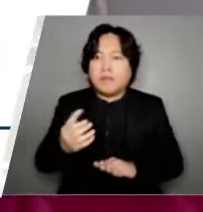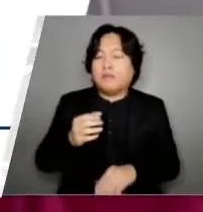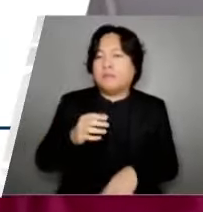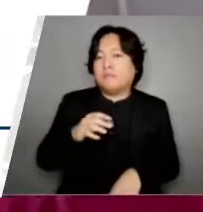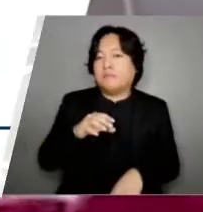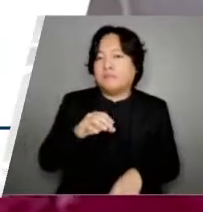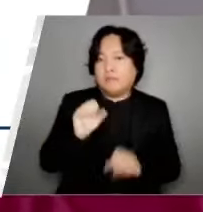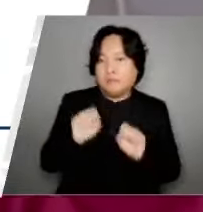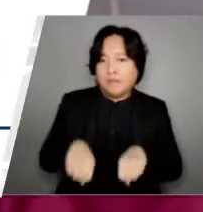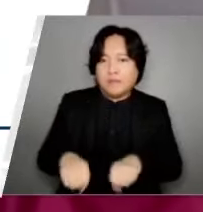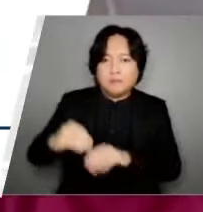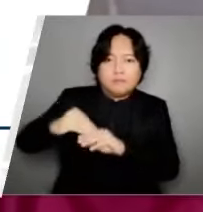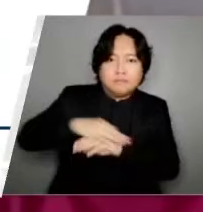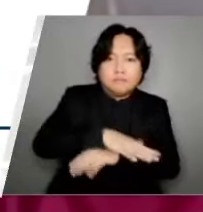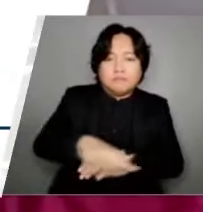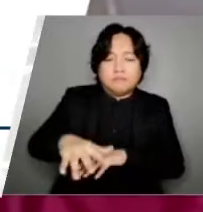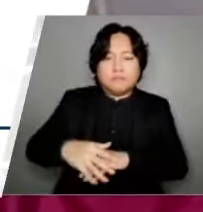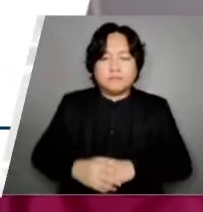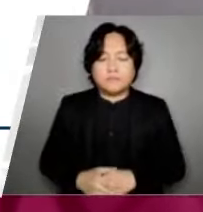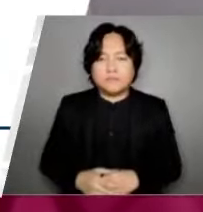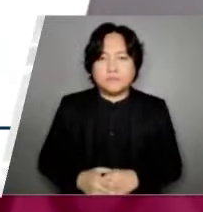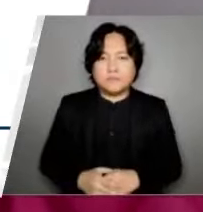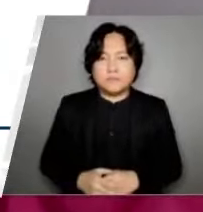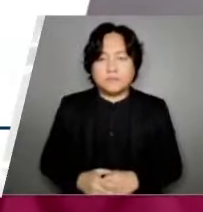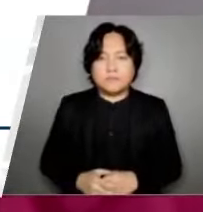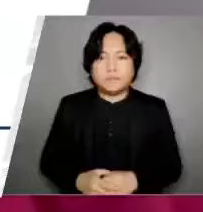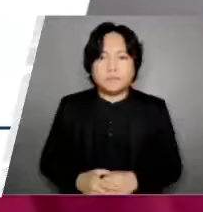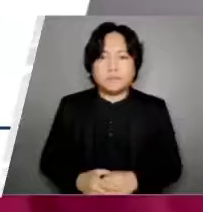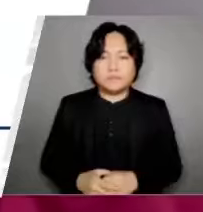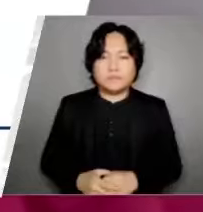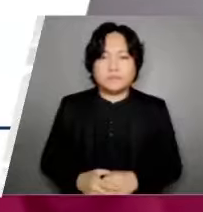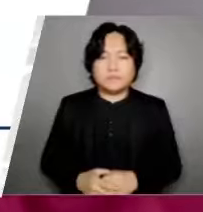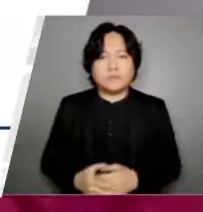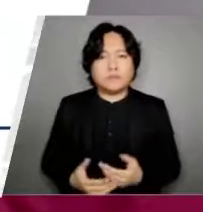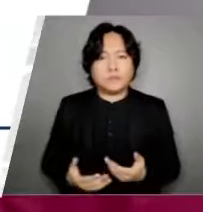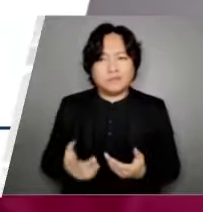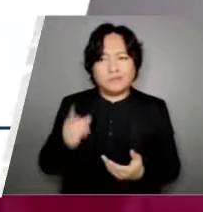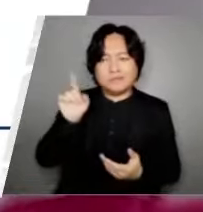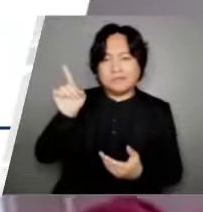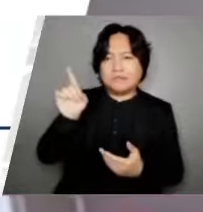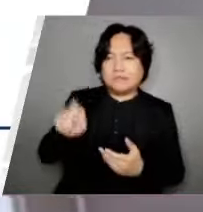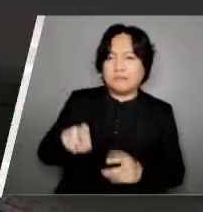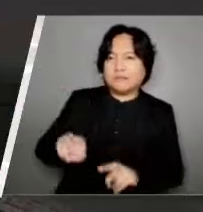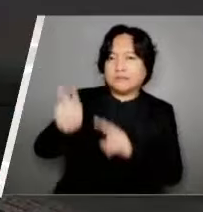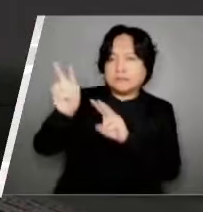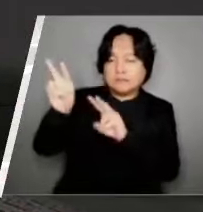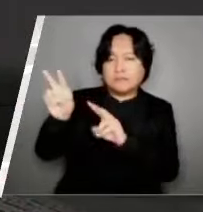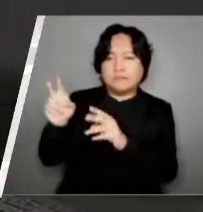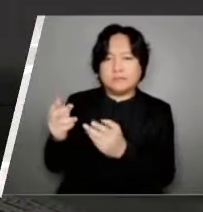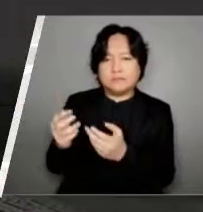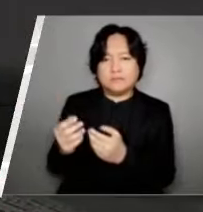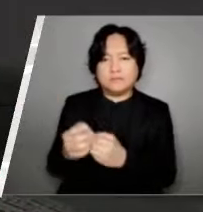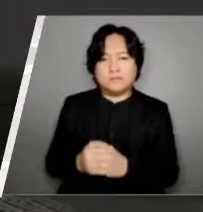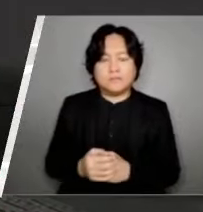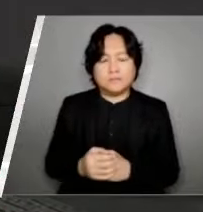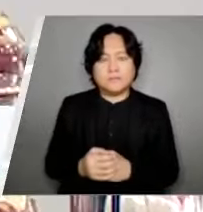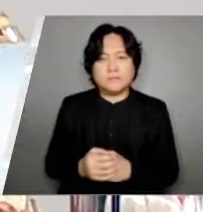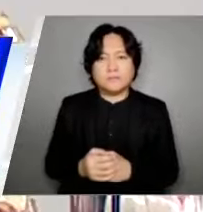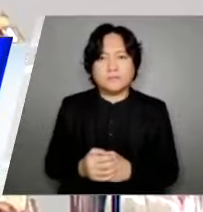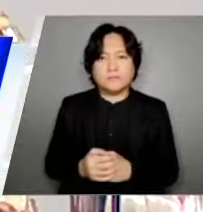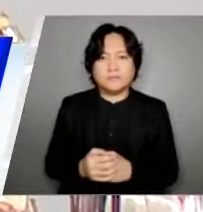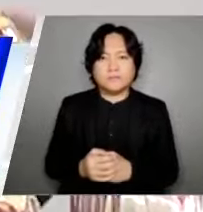So, we have to be more. The laws are all there. It's the implementation and the enforcement. Sa ulat ng